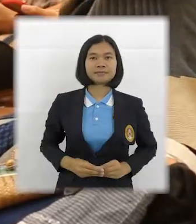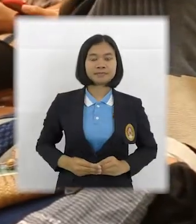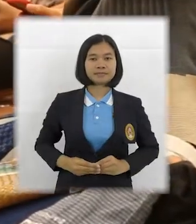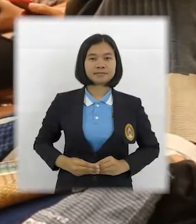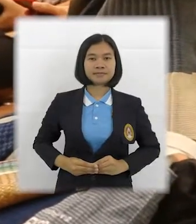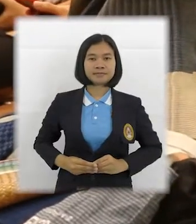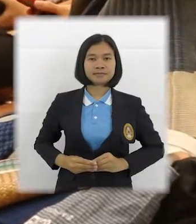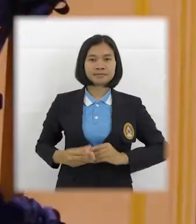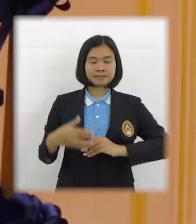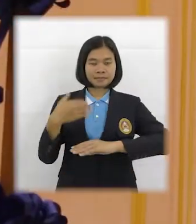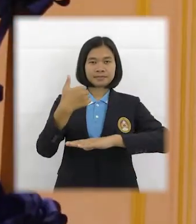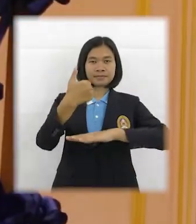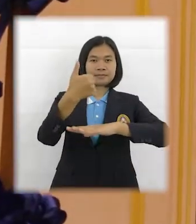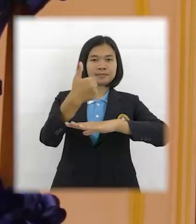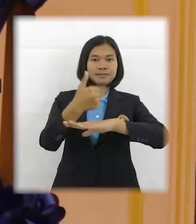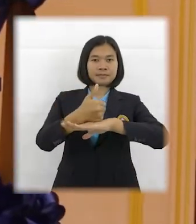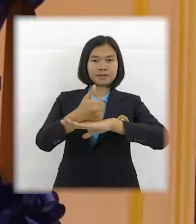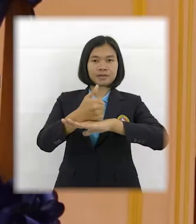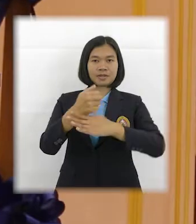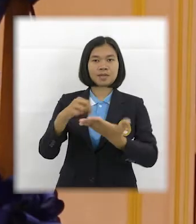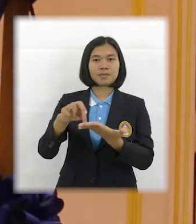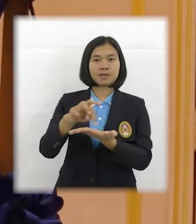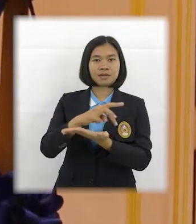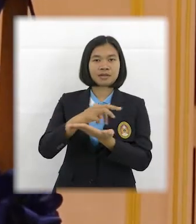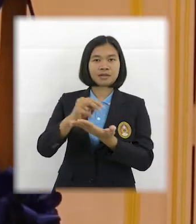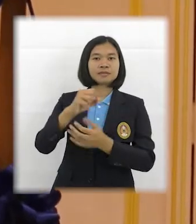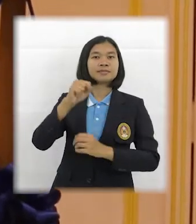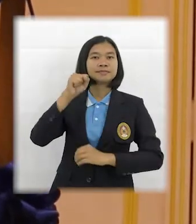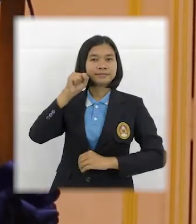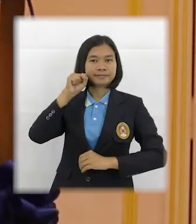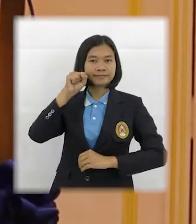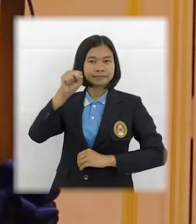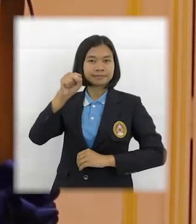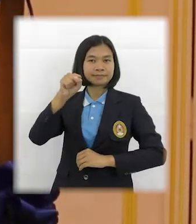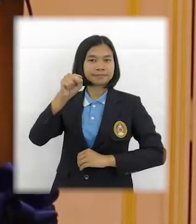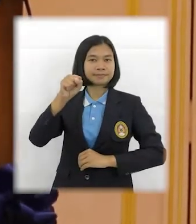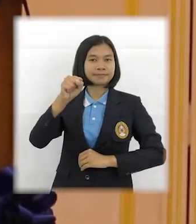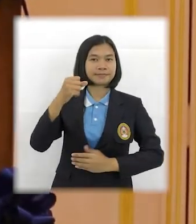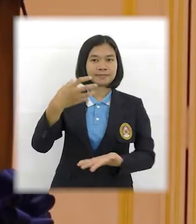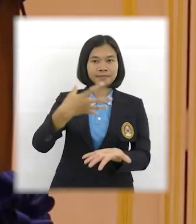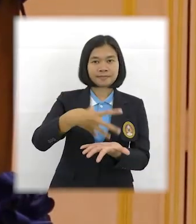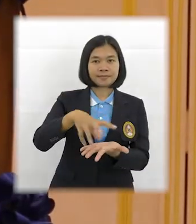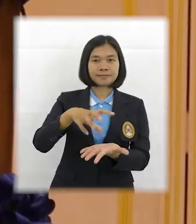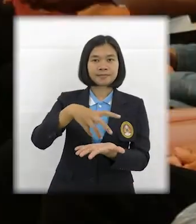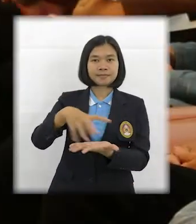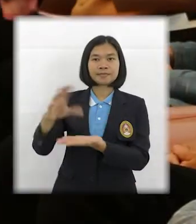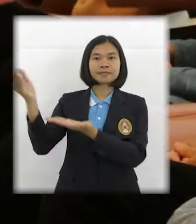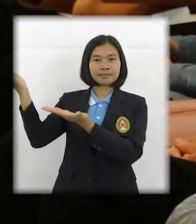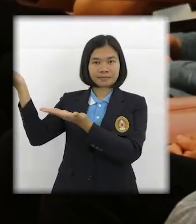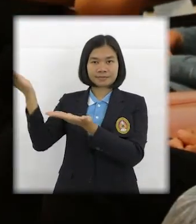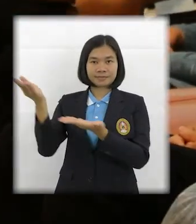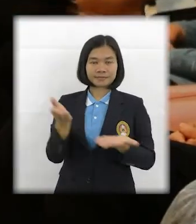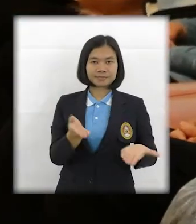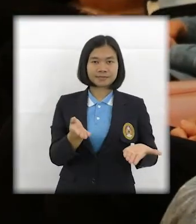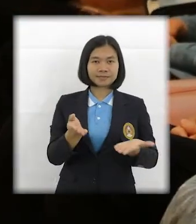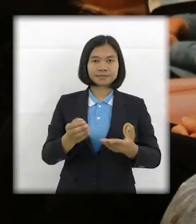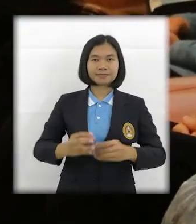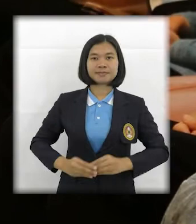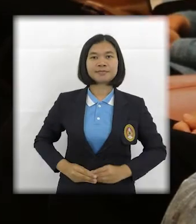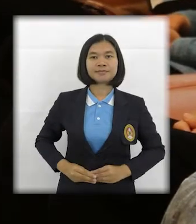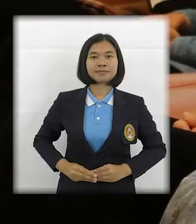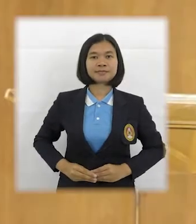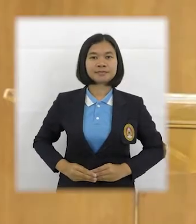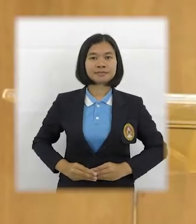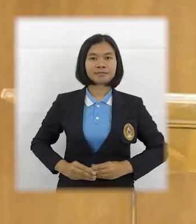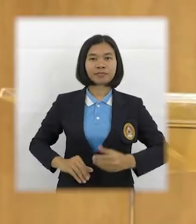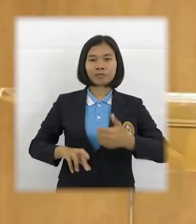ยมีผู้ช่วยศาสตราจารย์ปรีชาธรรมวินทร์อธิการบดีมหาวิทยาลัยราชภัฏสกลนครกล่าวต้อนรับและรองศาสตราจ